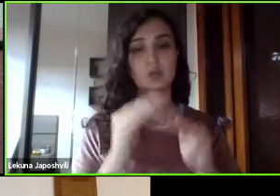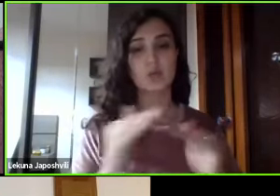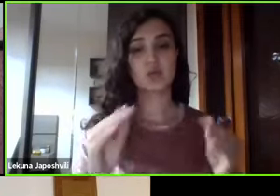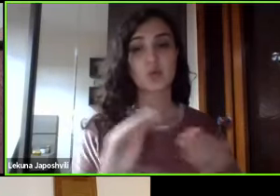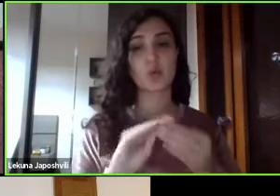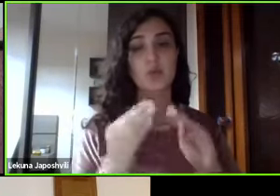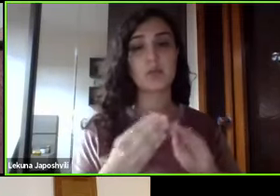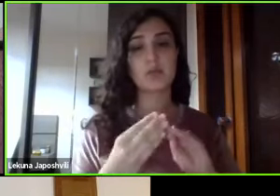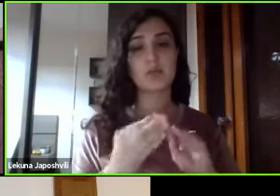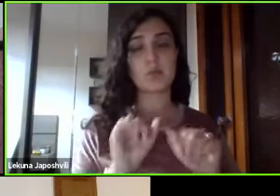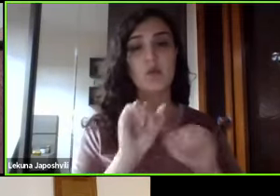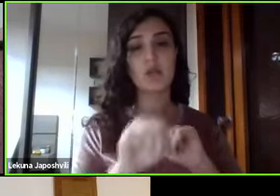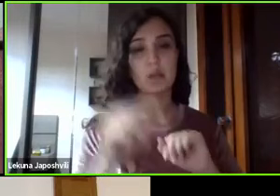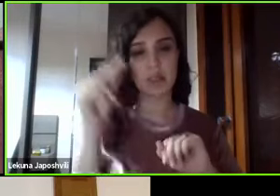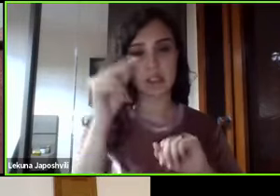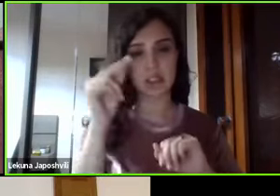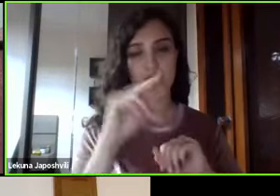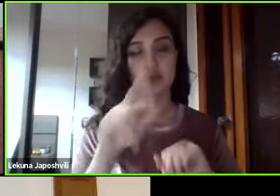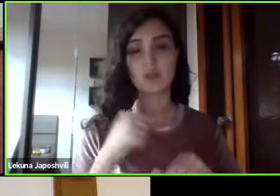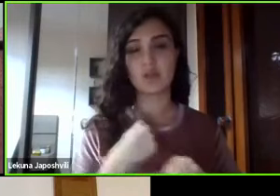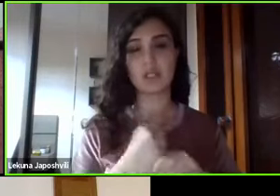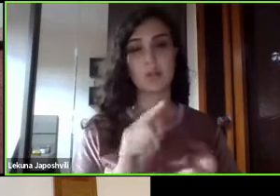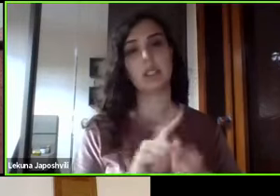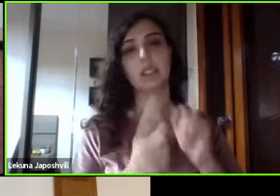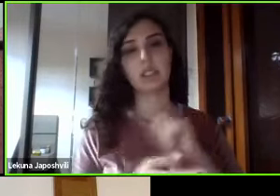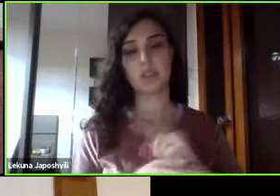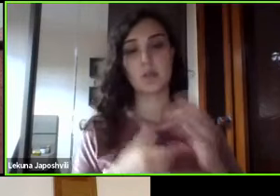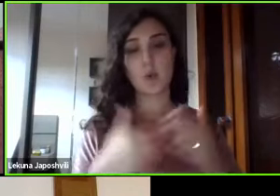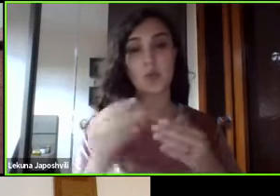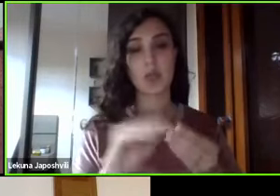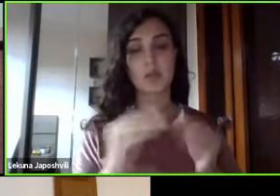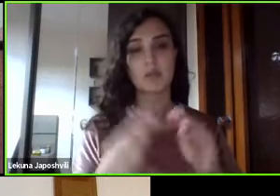პრობლემების მოგვარება ისწავლოს და ჩვენ ვაკეთებთ პირიქით ამ პრობლემებს.